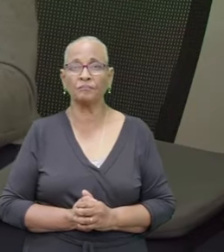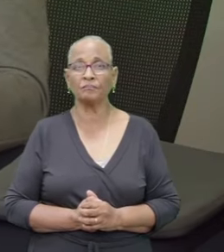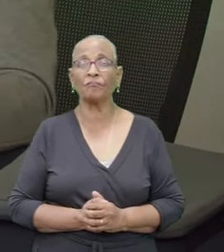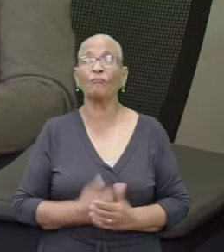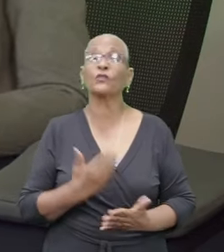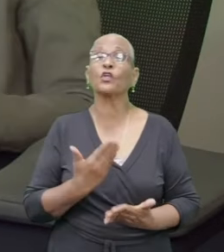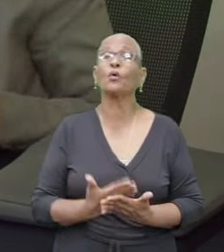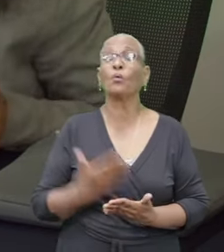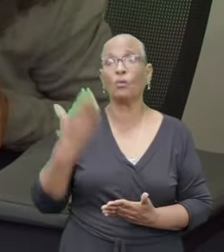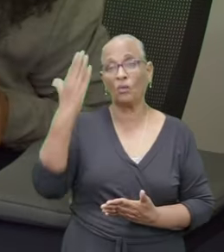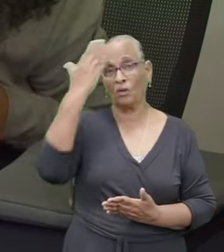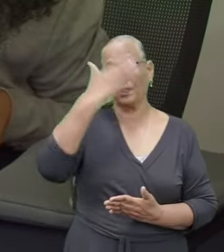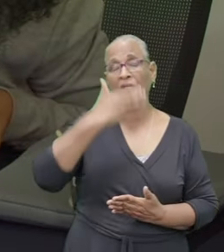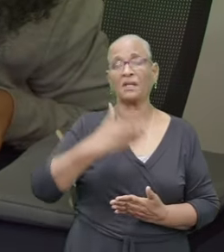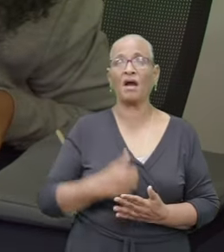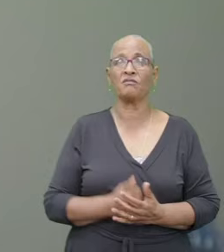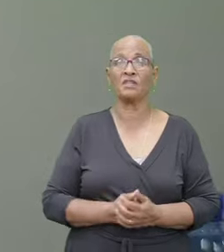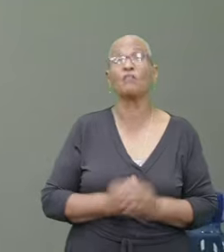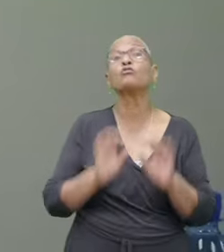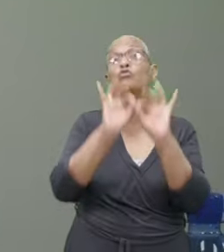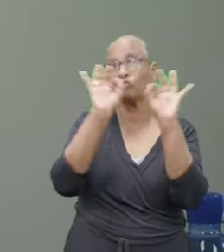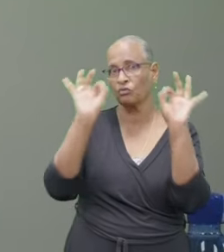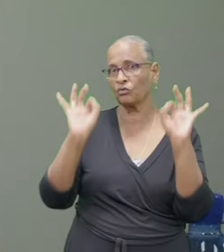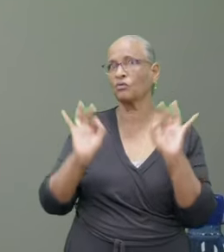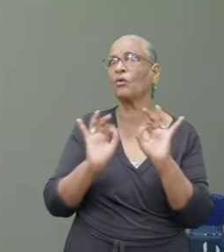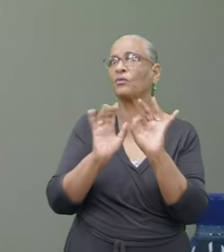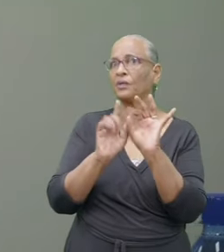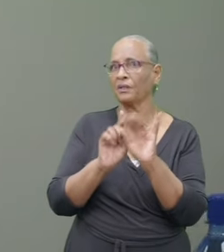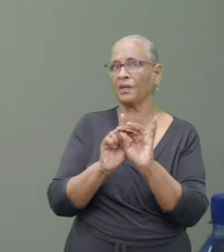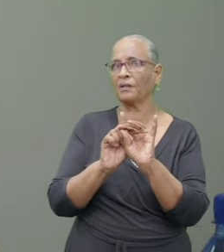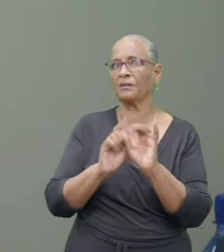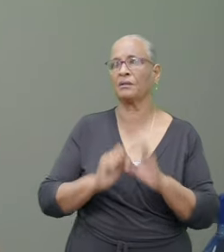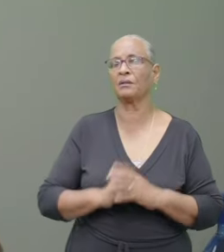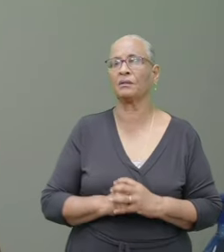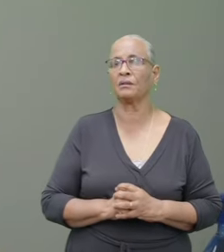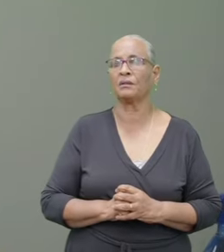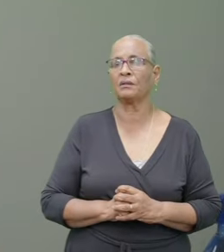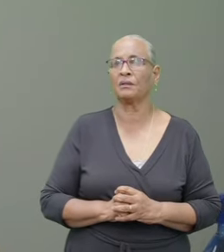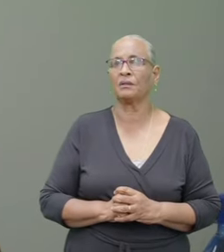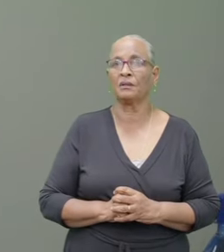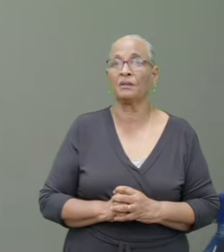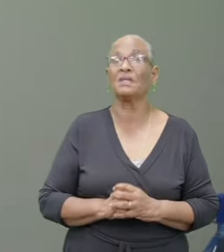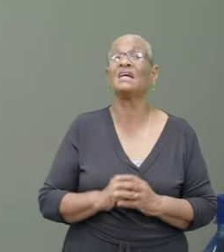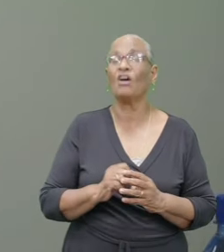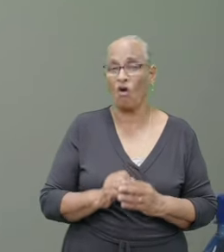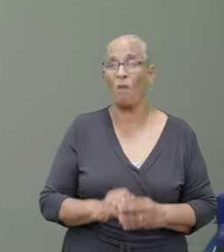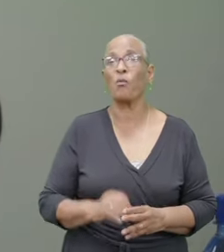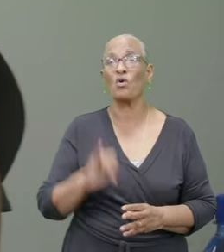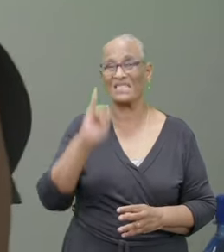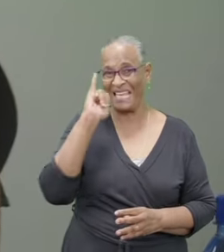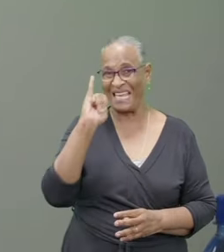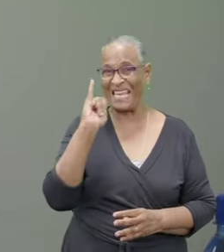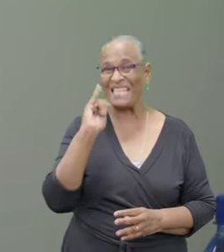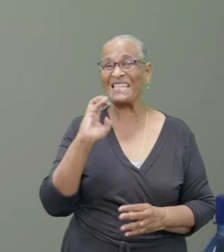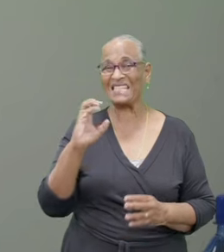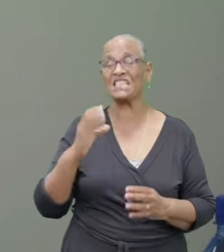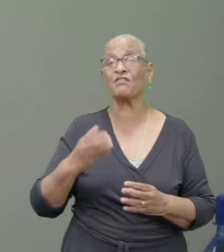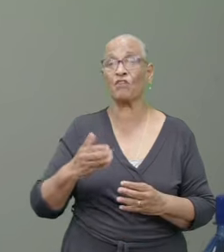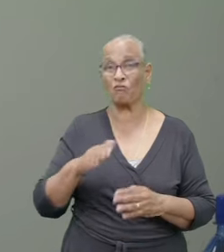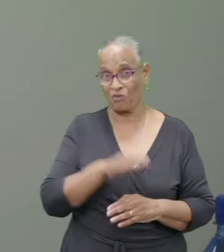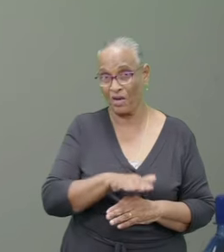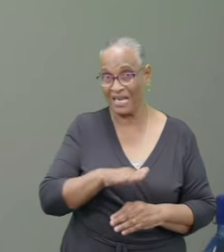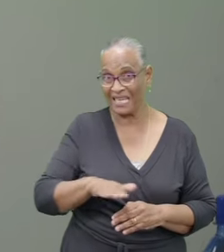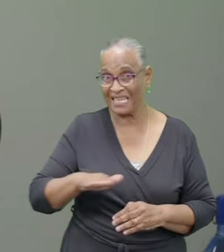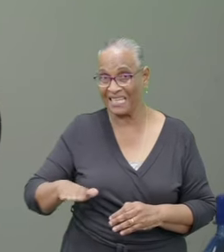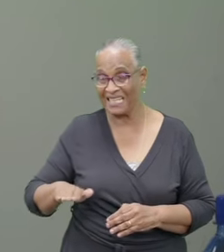Goedenavond, even ter aanvulling en voor de duidelijkheid. Op onze intensieve zorg voor kinderen hebben we